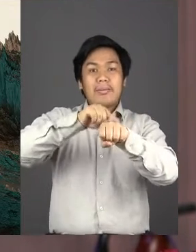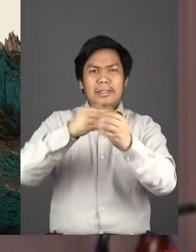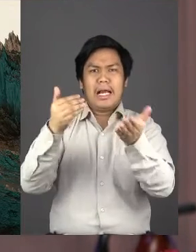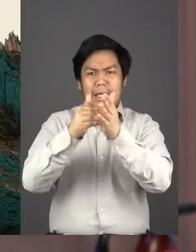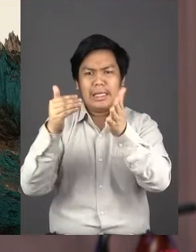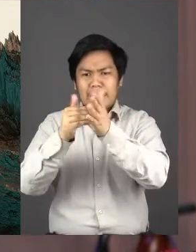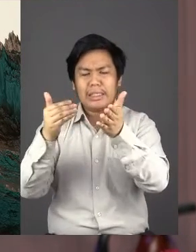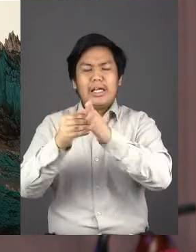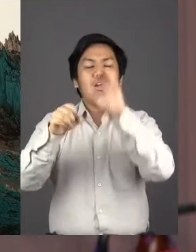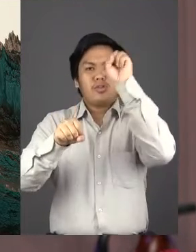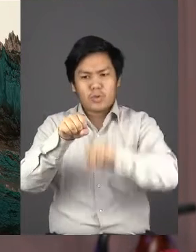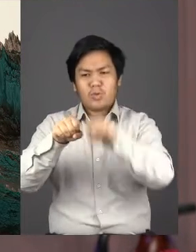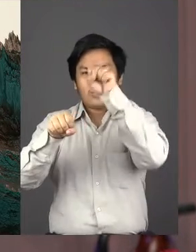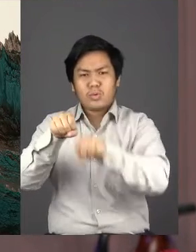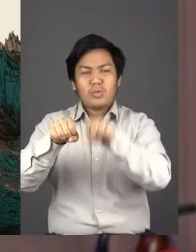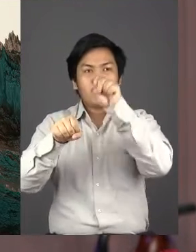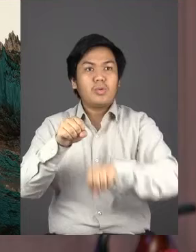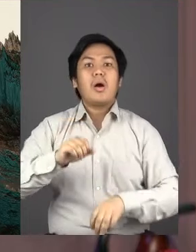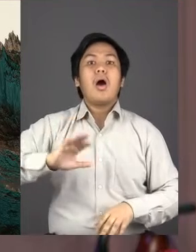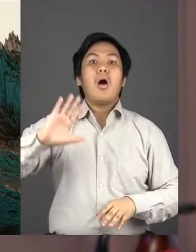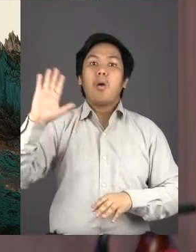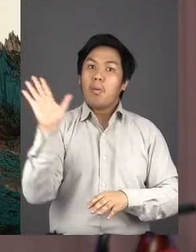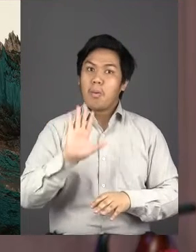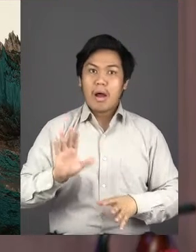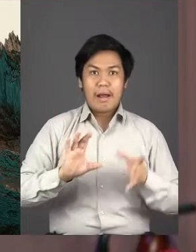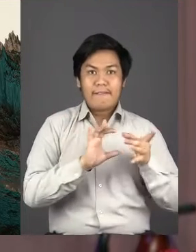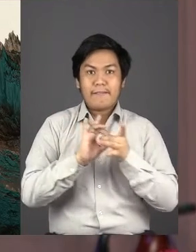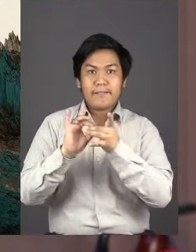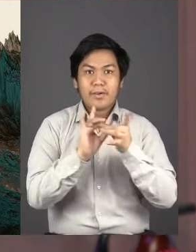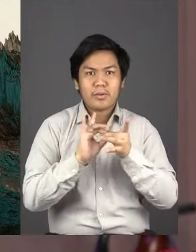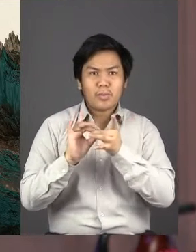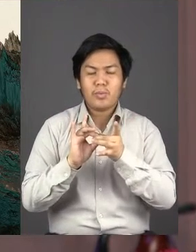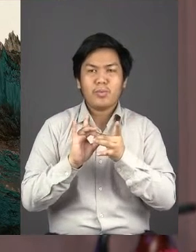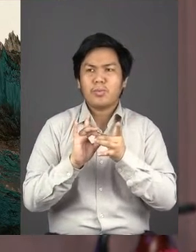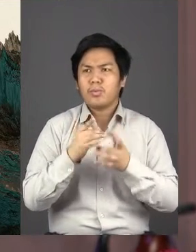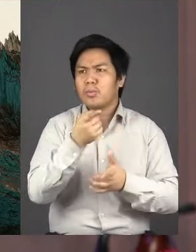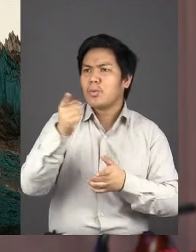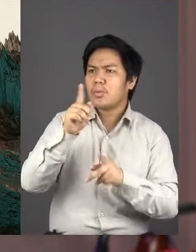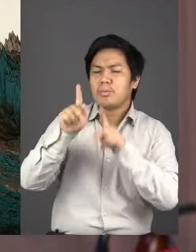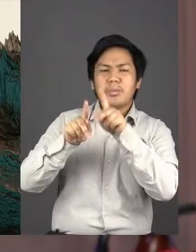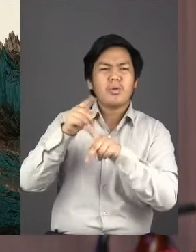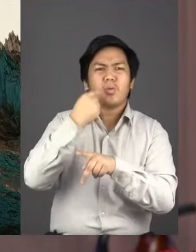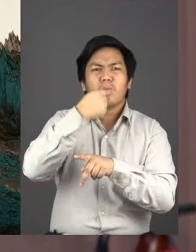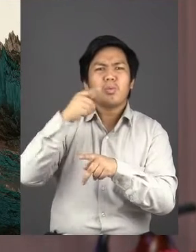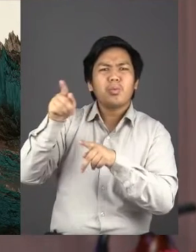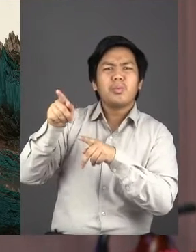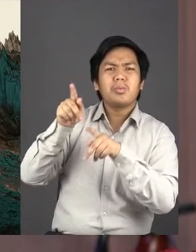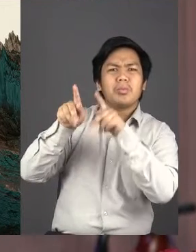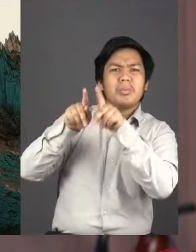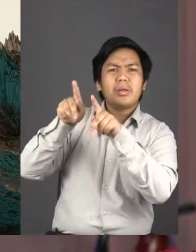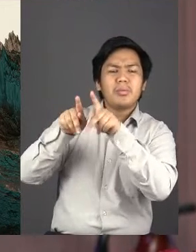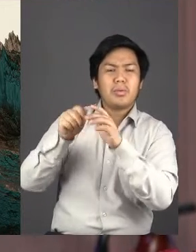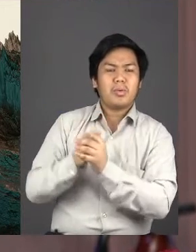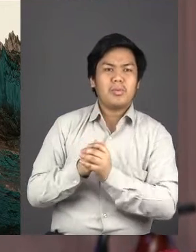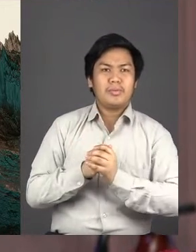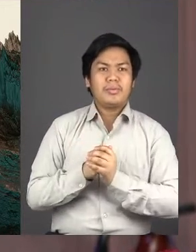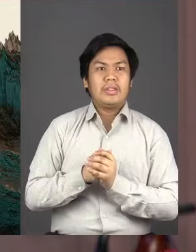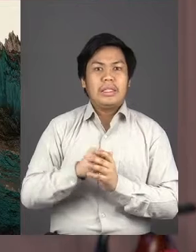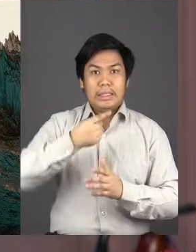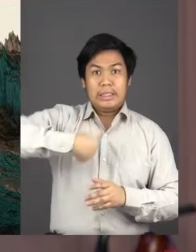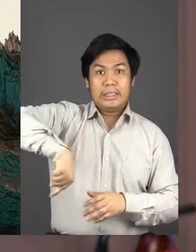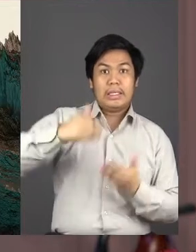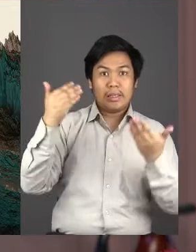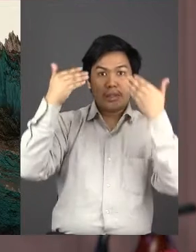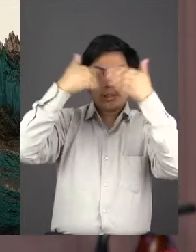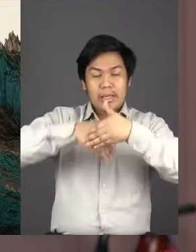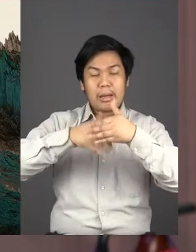do not become partners with them. Yun po ang tema, no? And for at one time you were darkness,